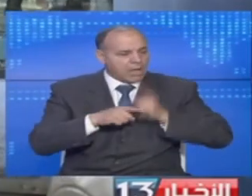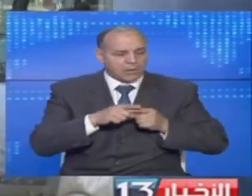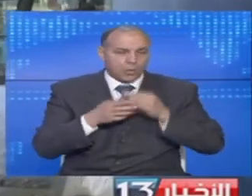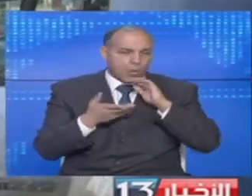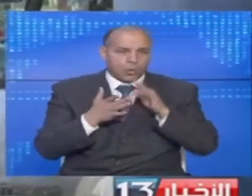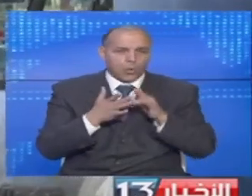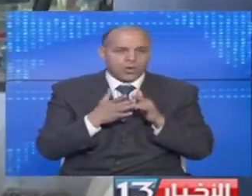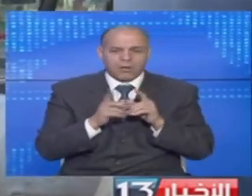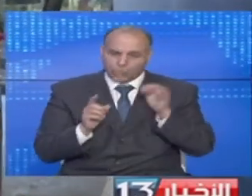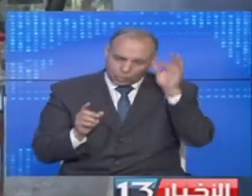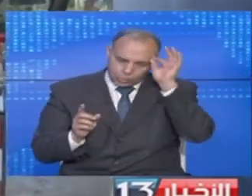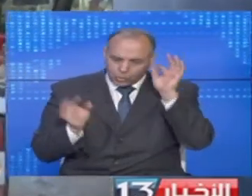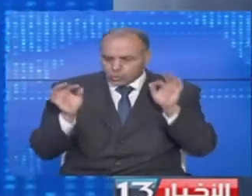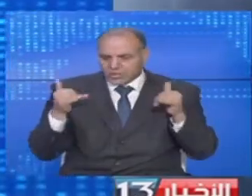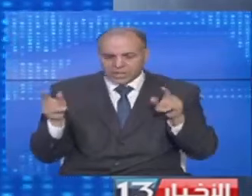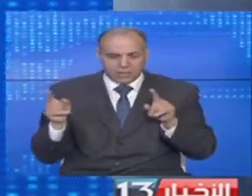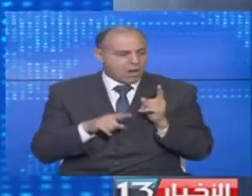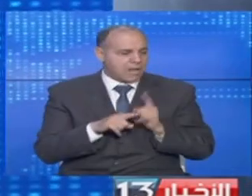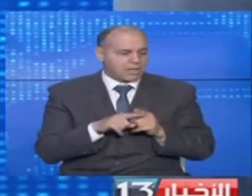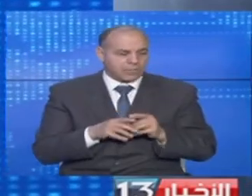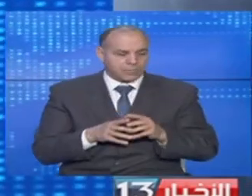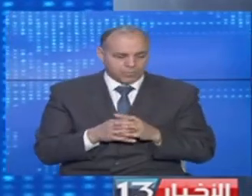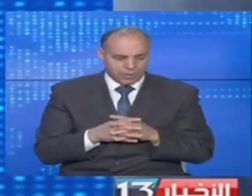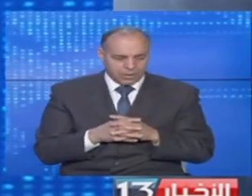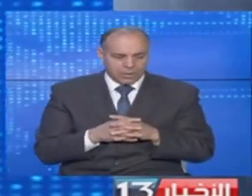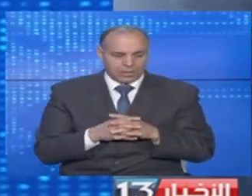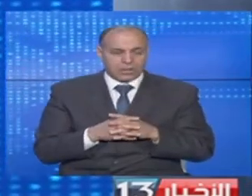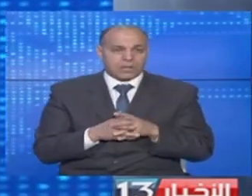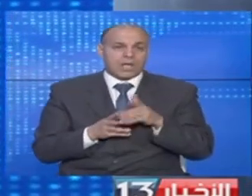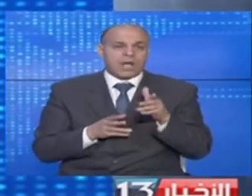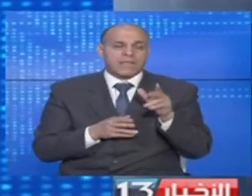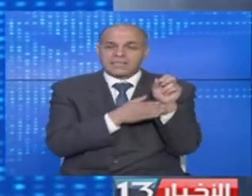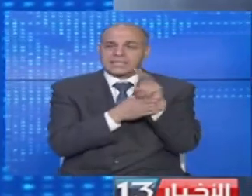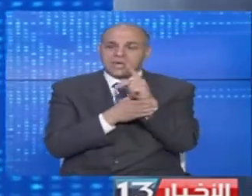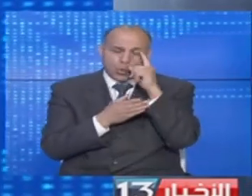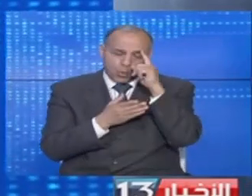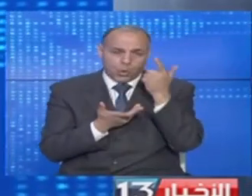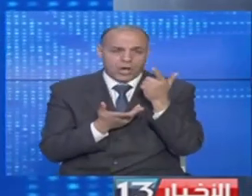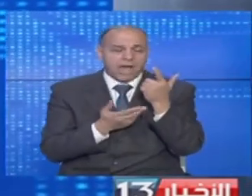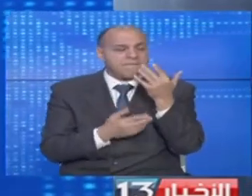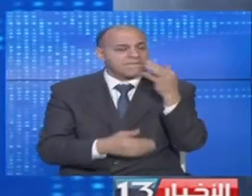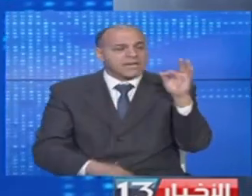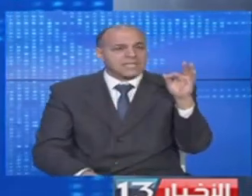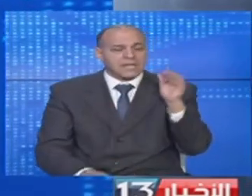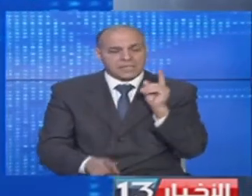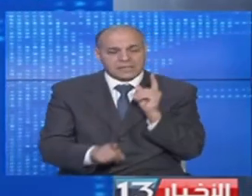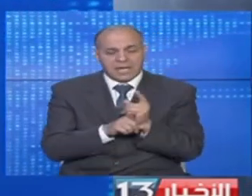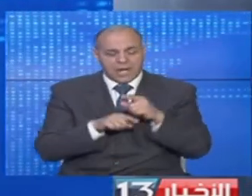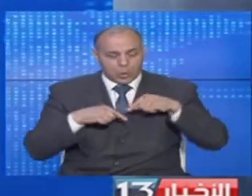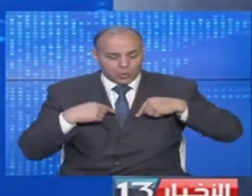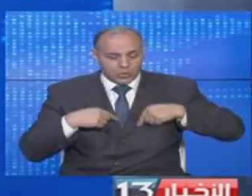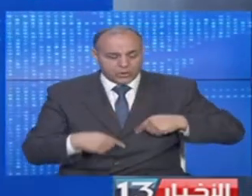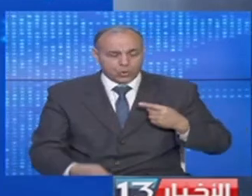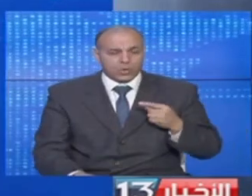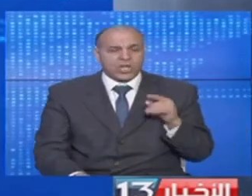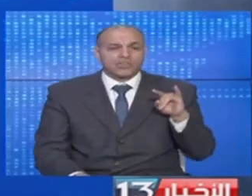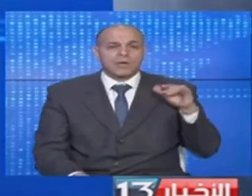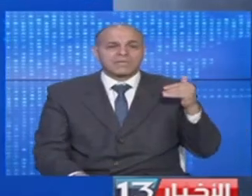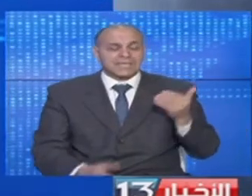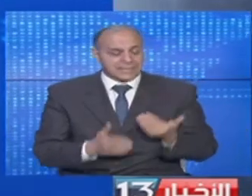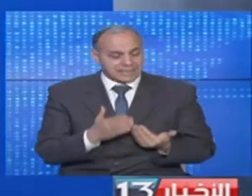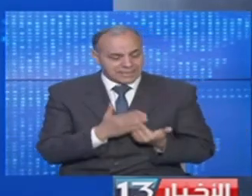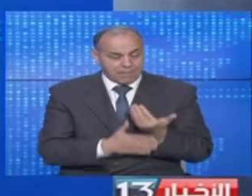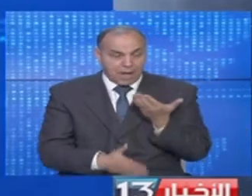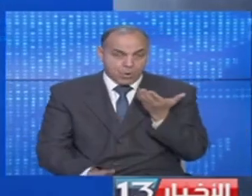من الطرفين. على هامش زيارته الرسمية إلى فرنسا التقى رئيس الحكومة هشام المشيشي